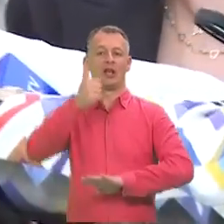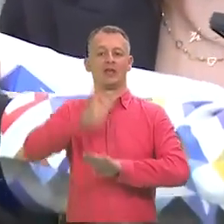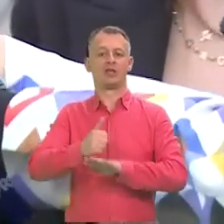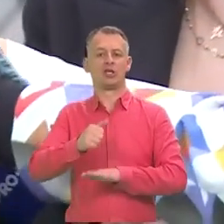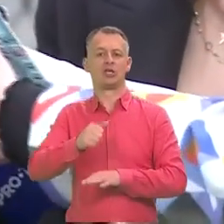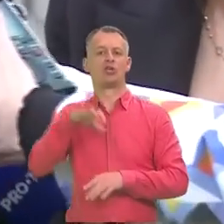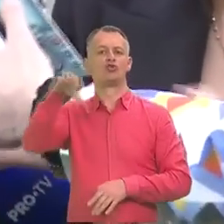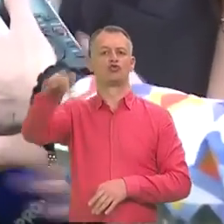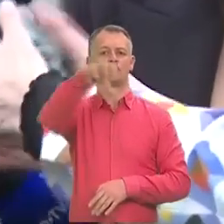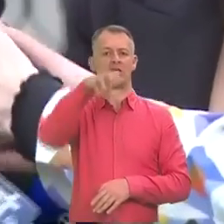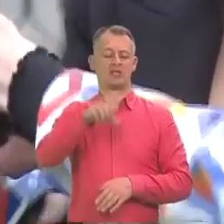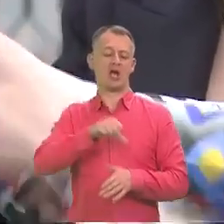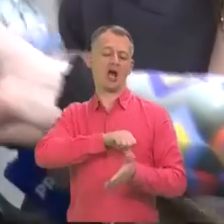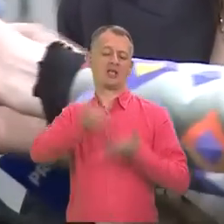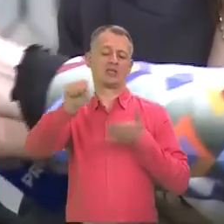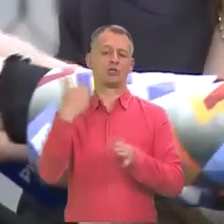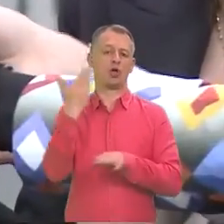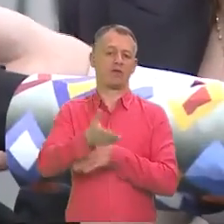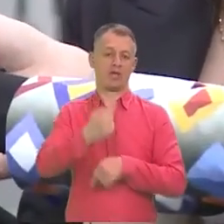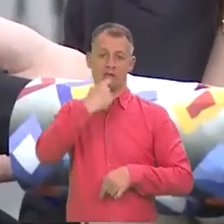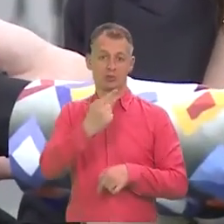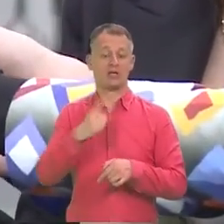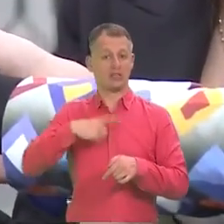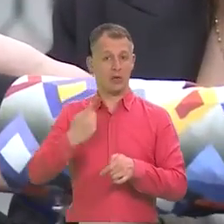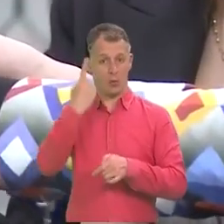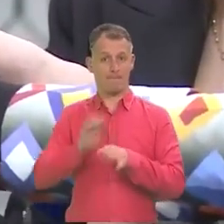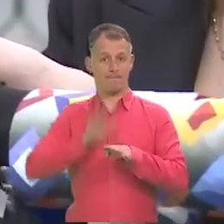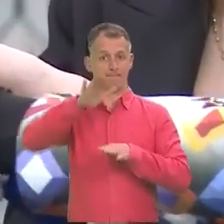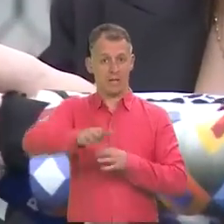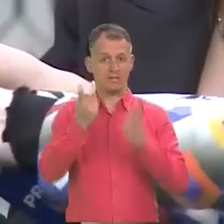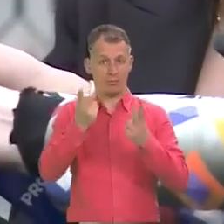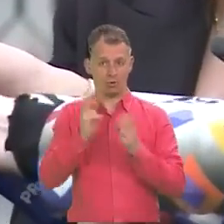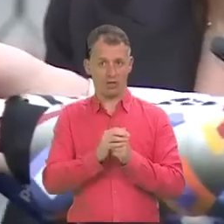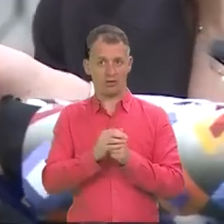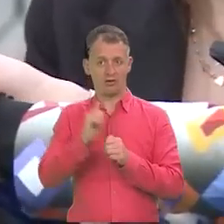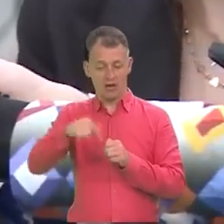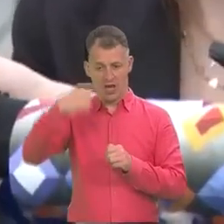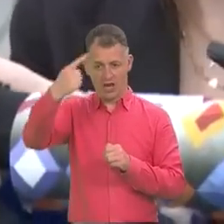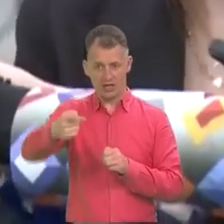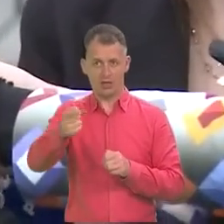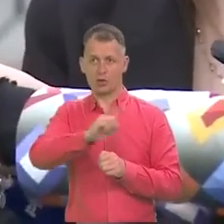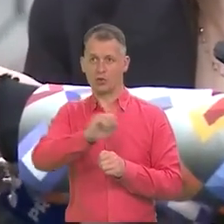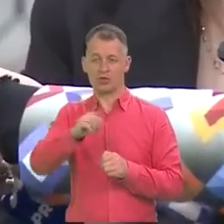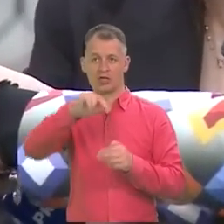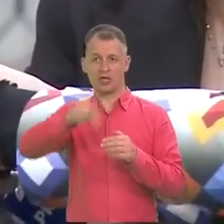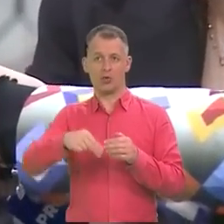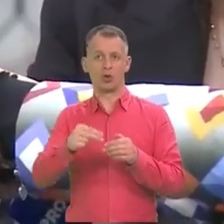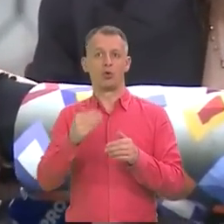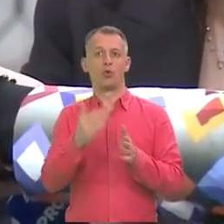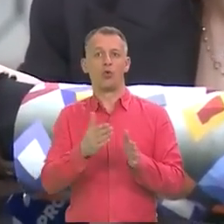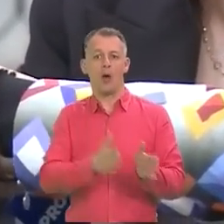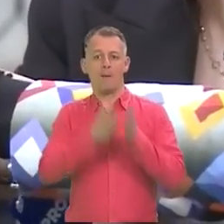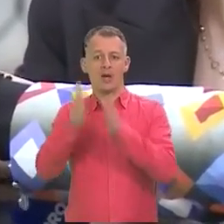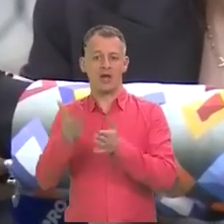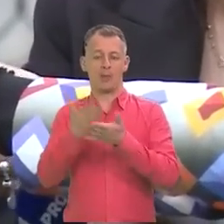oferta, au spus că este un pas important înainte, nu sunt de acord ca lider județean cu eșalonarea pe 3 ani